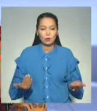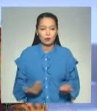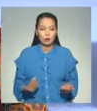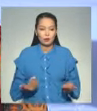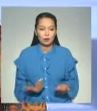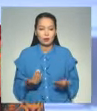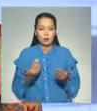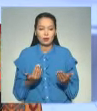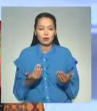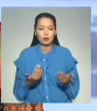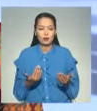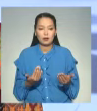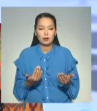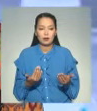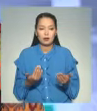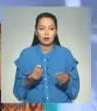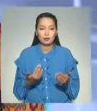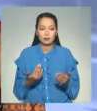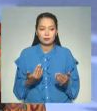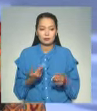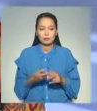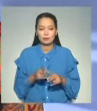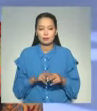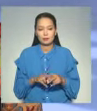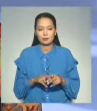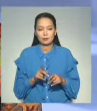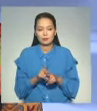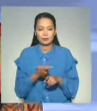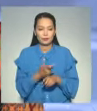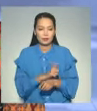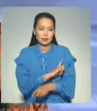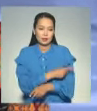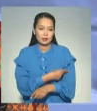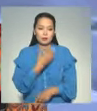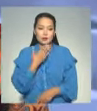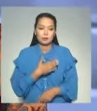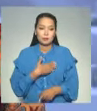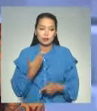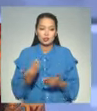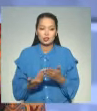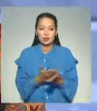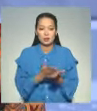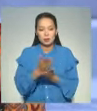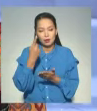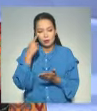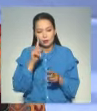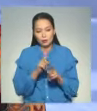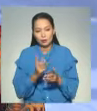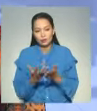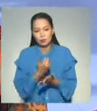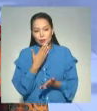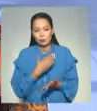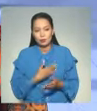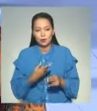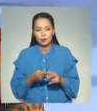жаңа творчестволық кезде жаңашылықты қатты жақсы көрем. Жаңа бағытты ойлап тапқан жақсы көрем. Және де